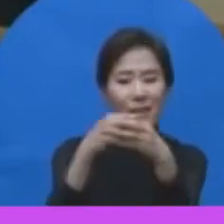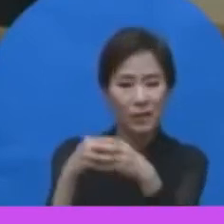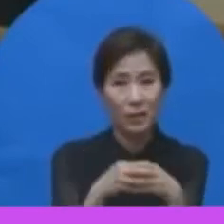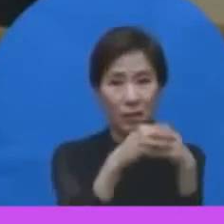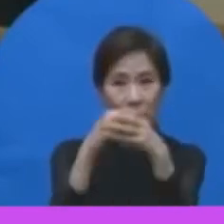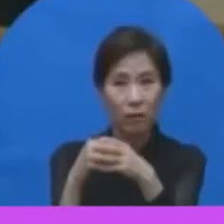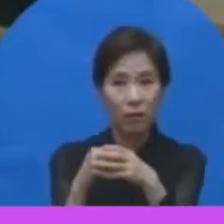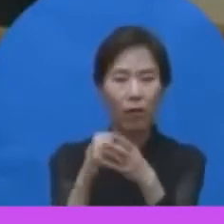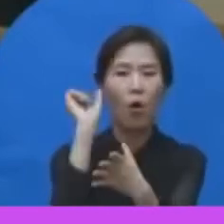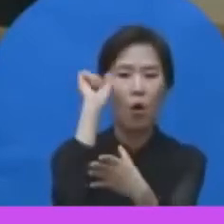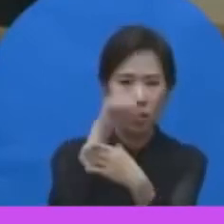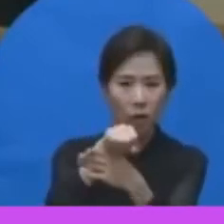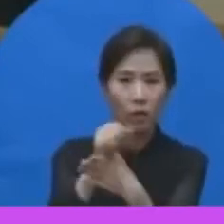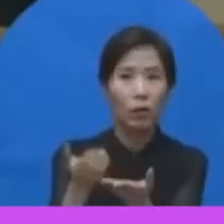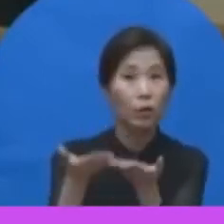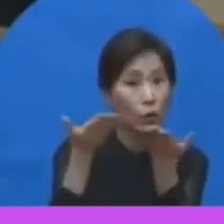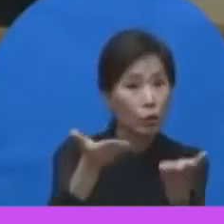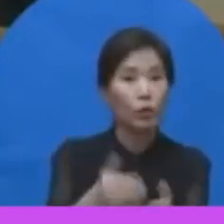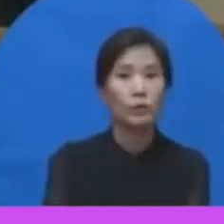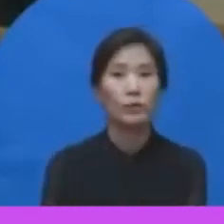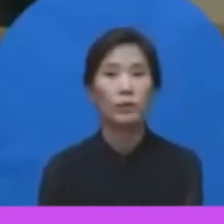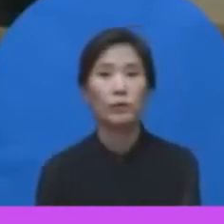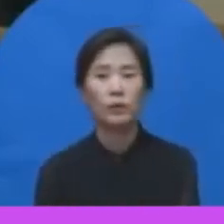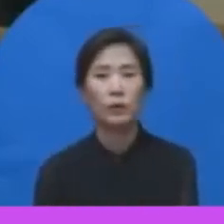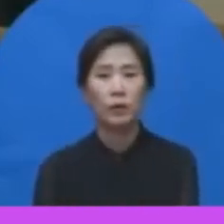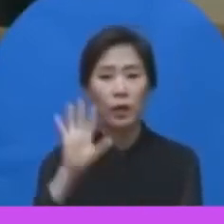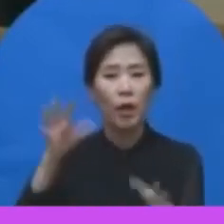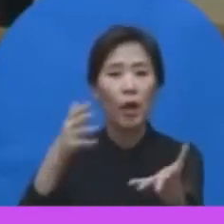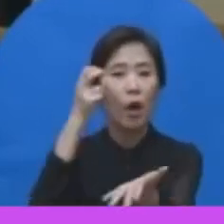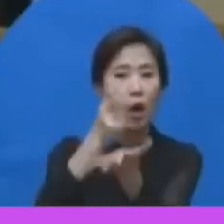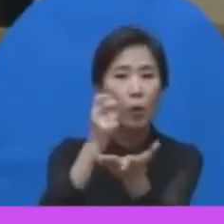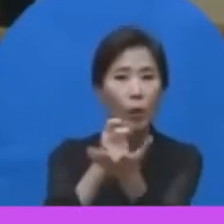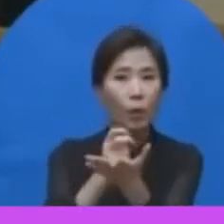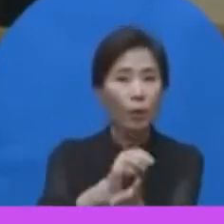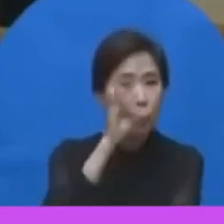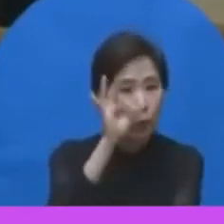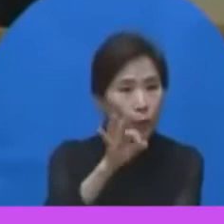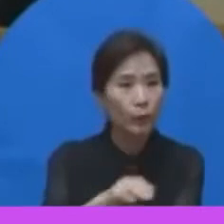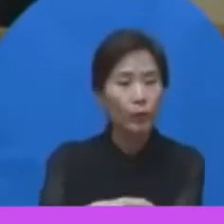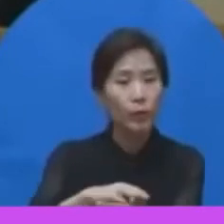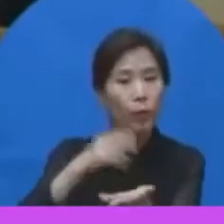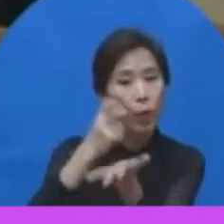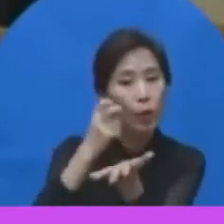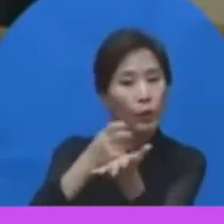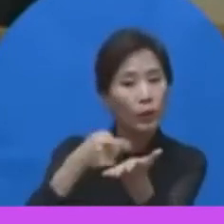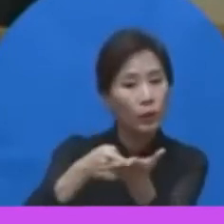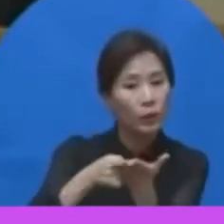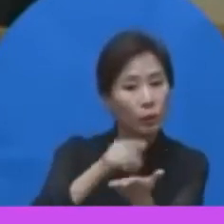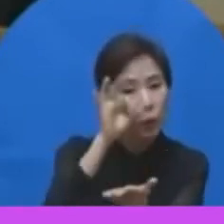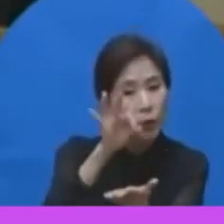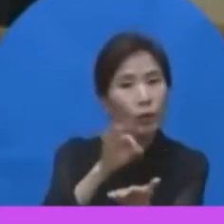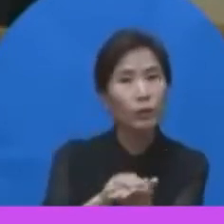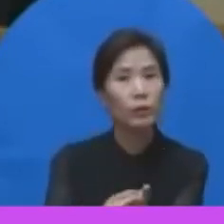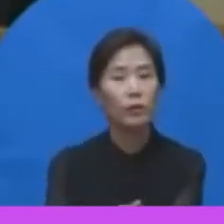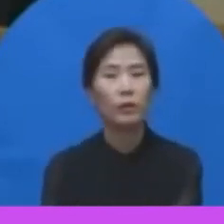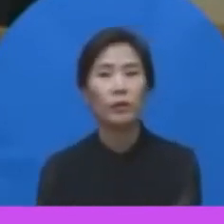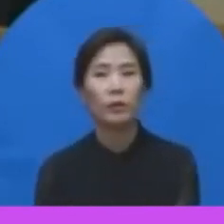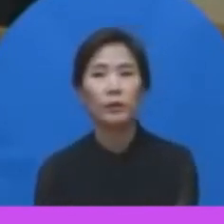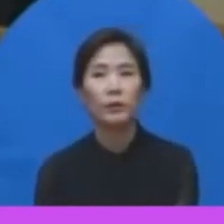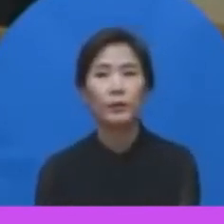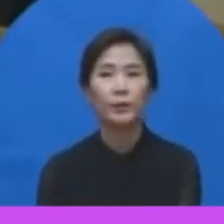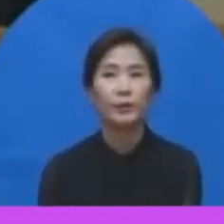그래서 단결권을 규정하고 있습니다. 그래서 이 헌법상에서의 이런 규정들이 그 하위 법률들에서